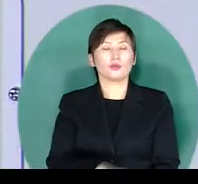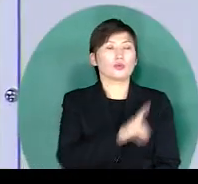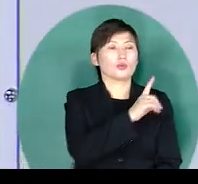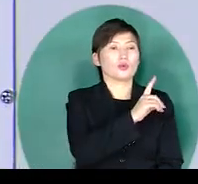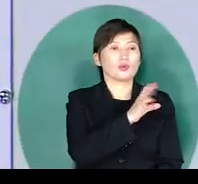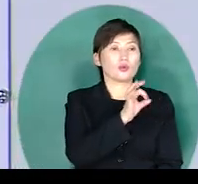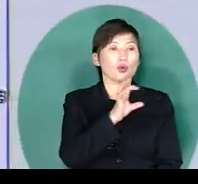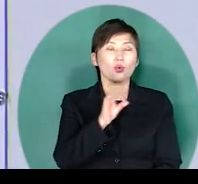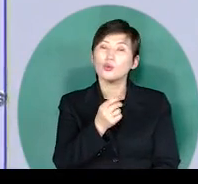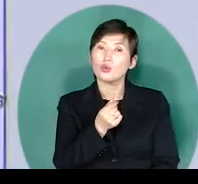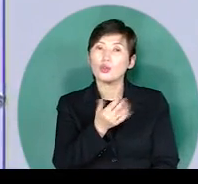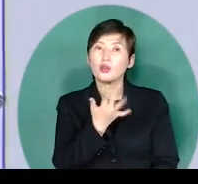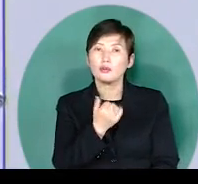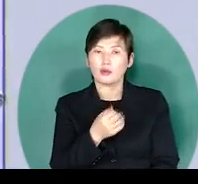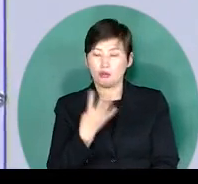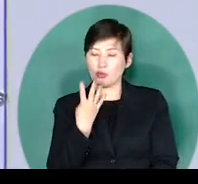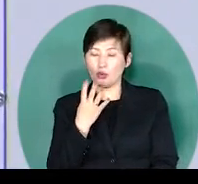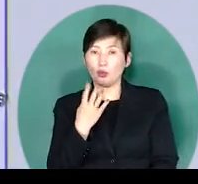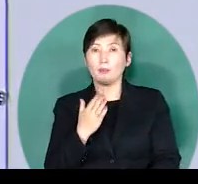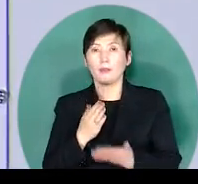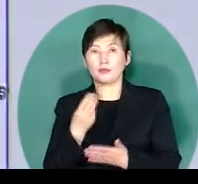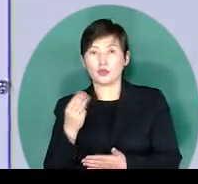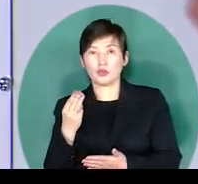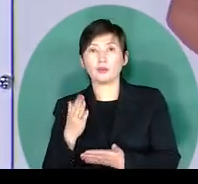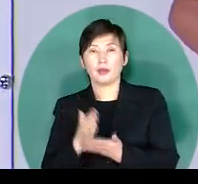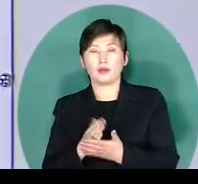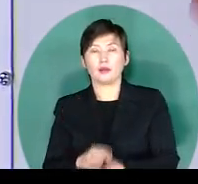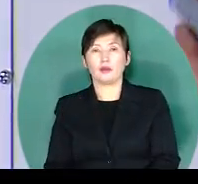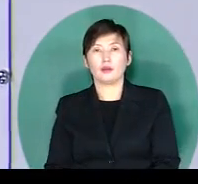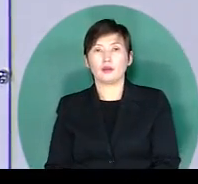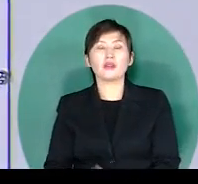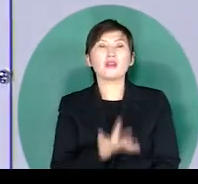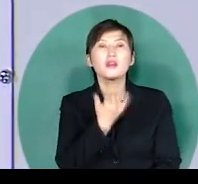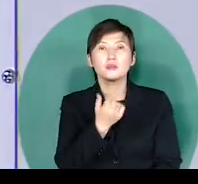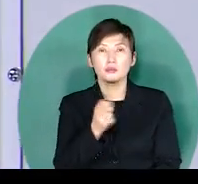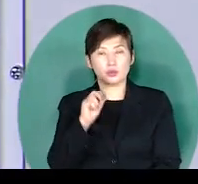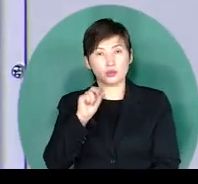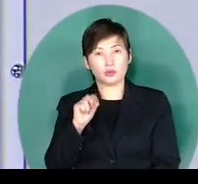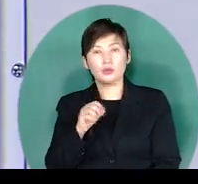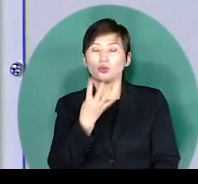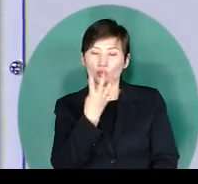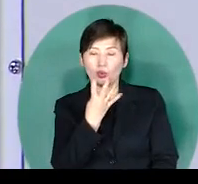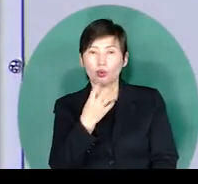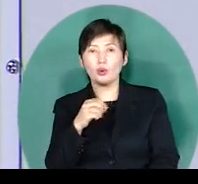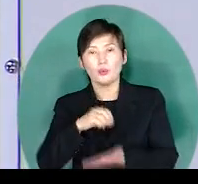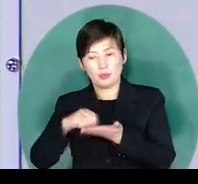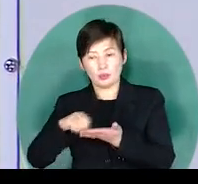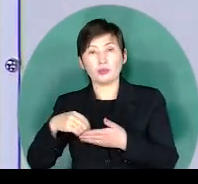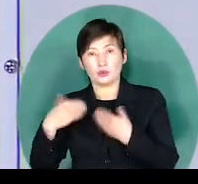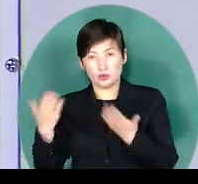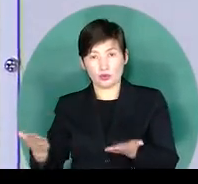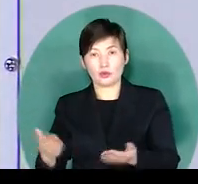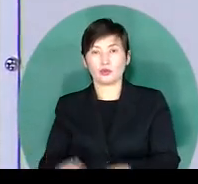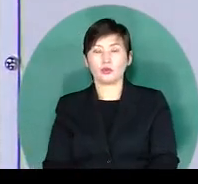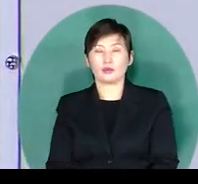За, зуутын дэвсгэртээс хэдэн ширхэг байна? 4 ширхэг байна. Тэгвэл бид нар хэдэн удаа бичих вэ? 4 удаа бичих нэ.